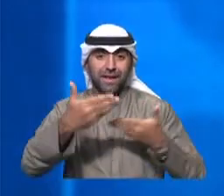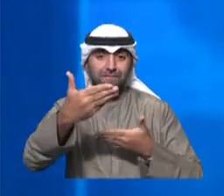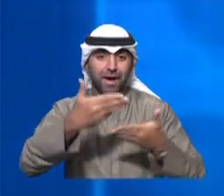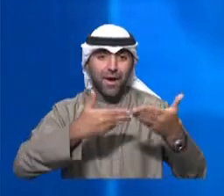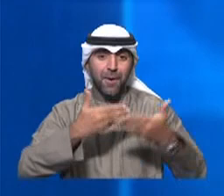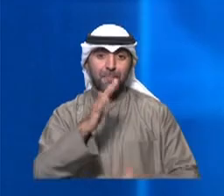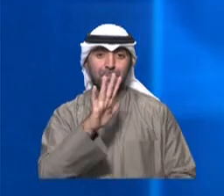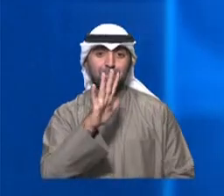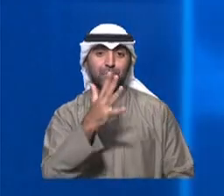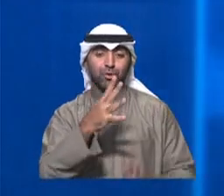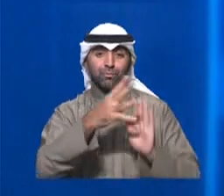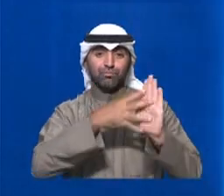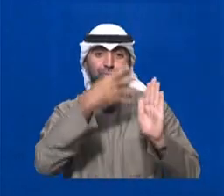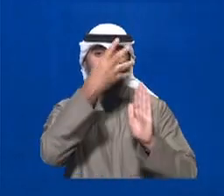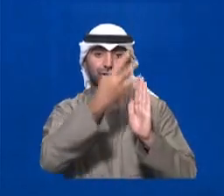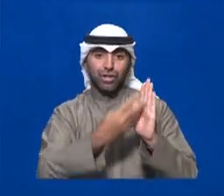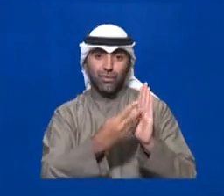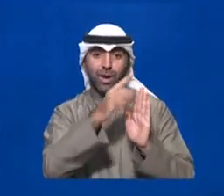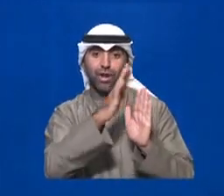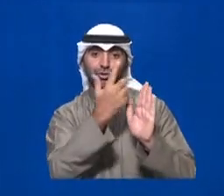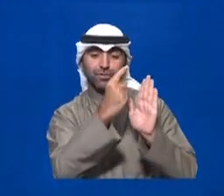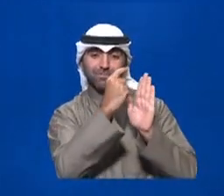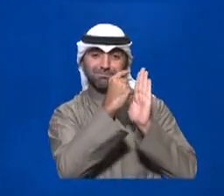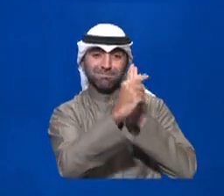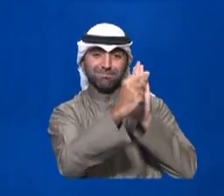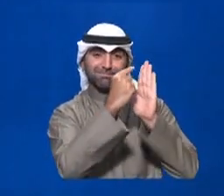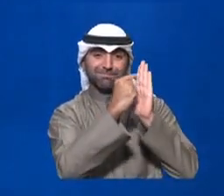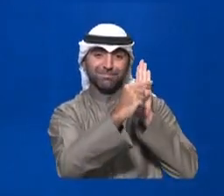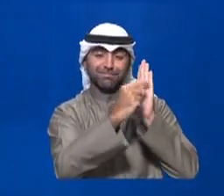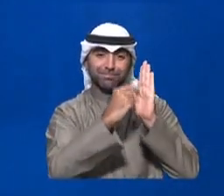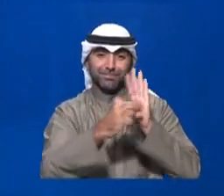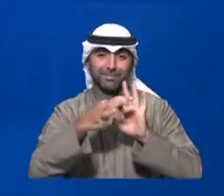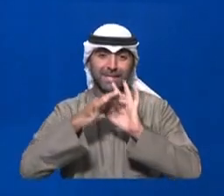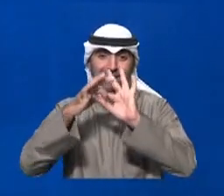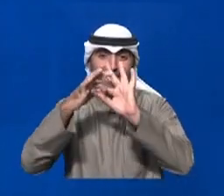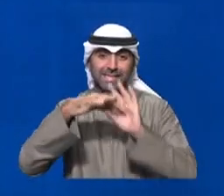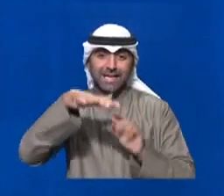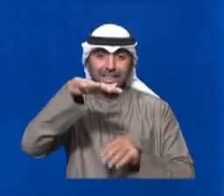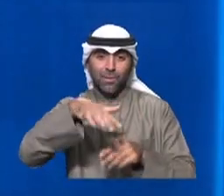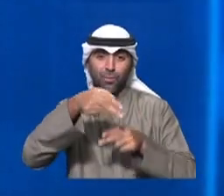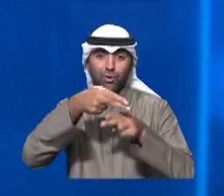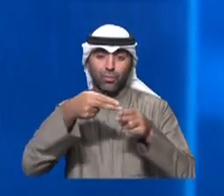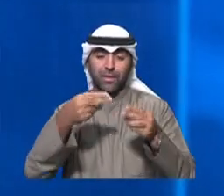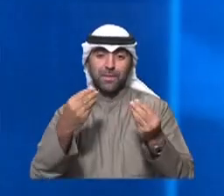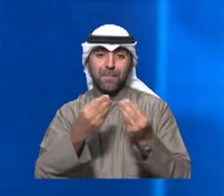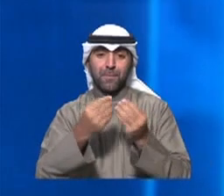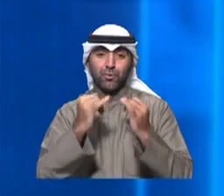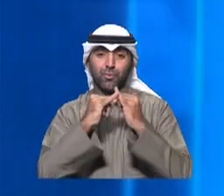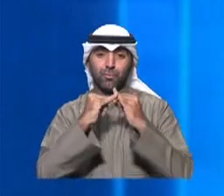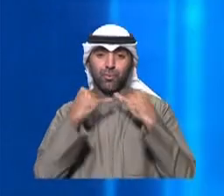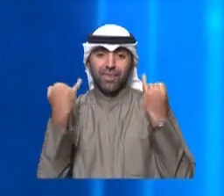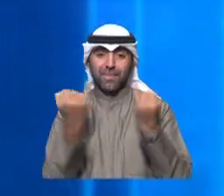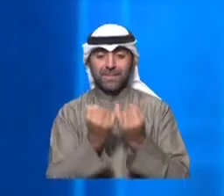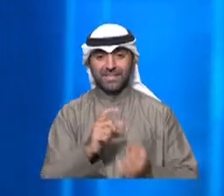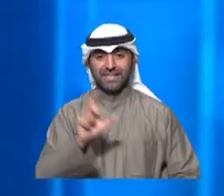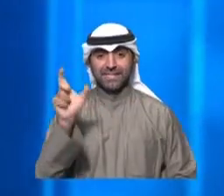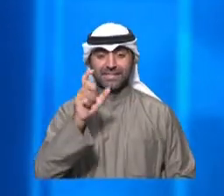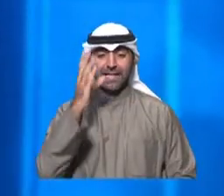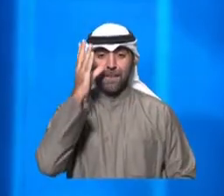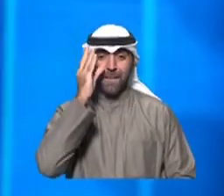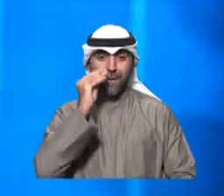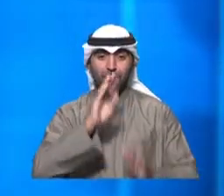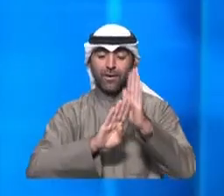سبل تعزيز آفاق التعاون والتنسيق بين دولة الكويت ومنظمة التعاون الإسلامي في إطار العمل